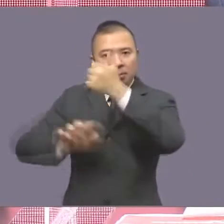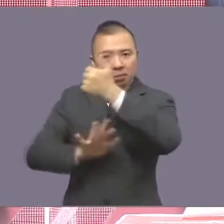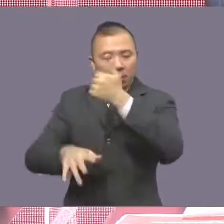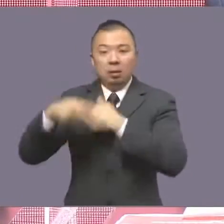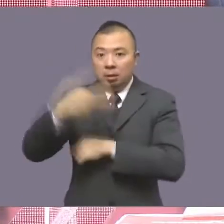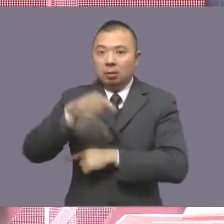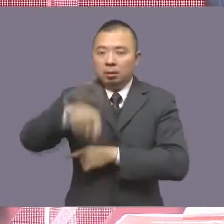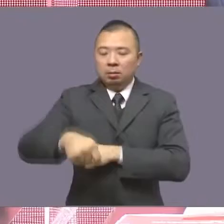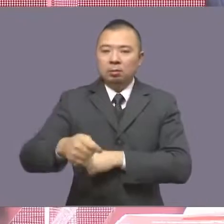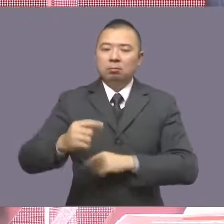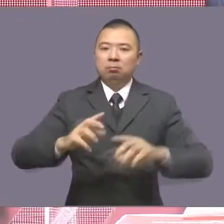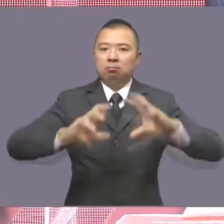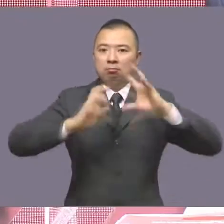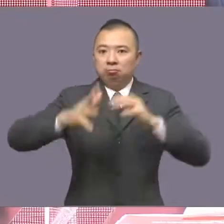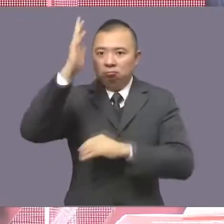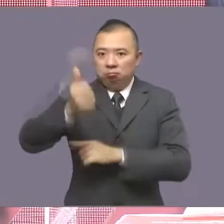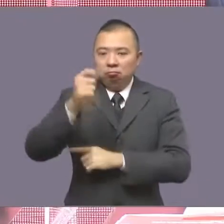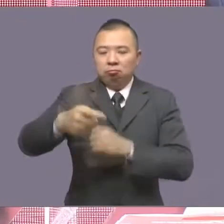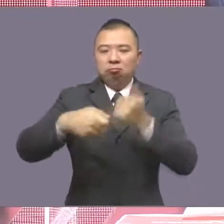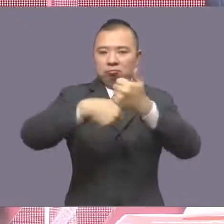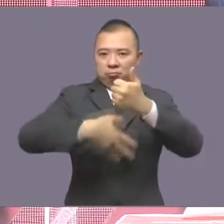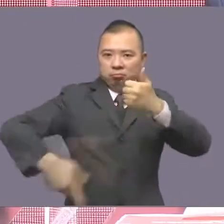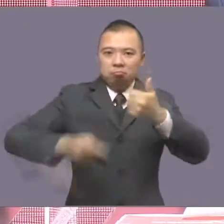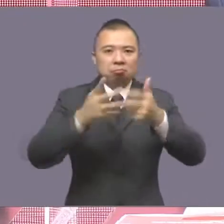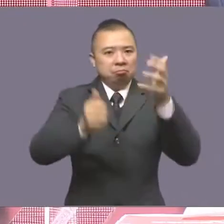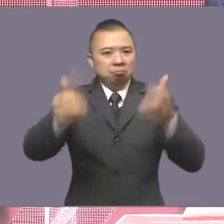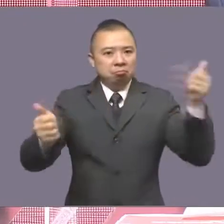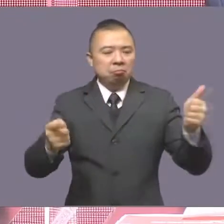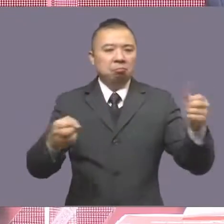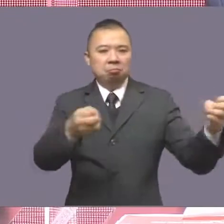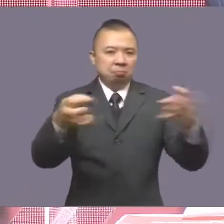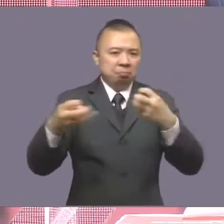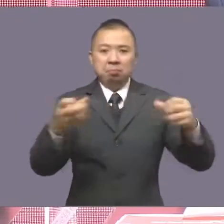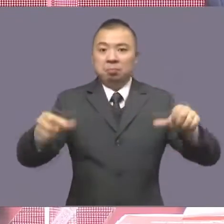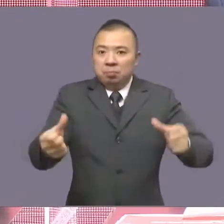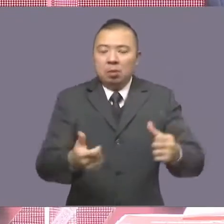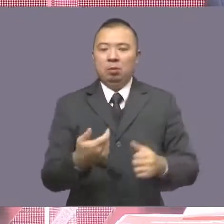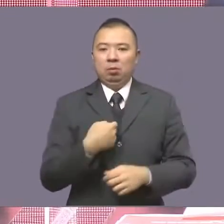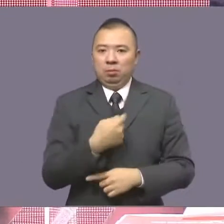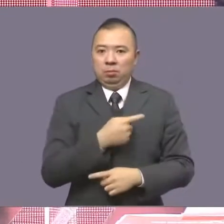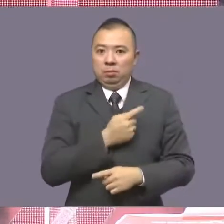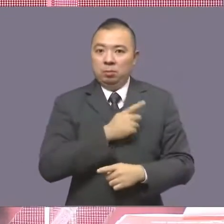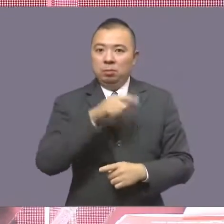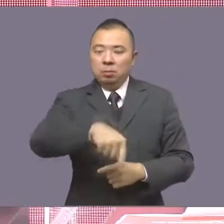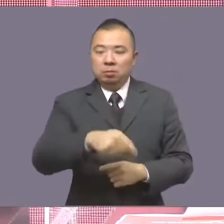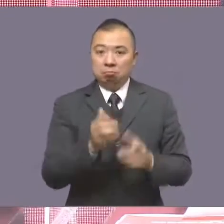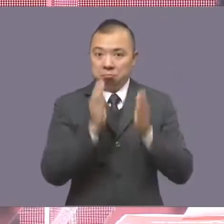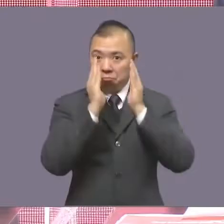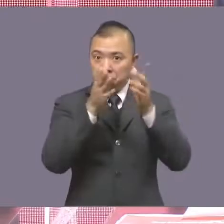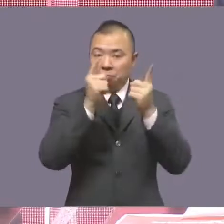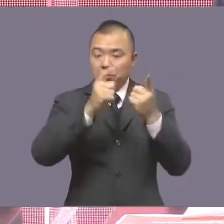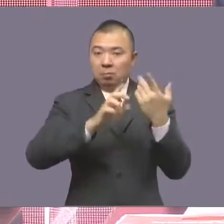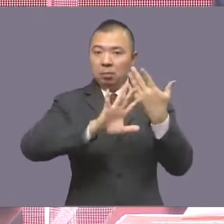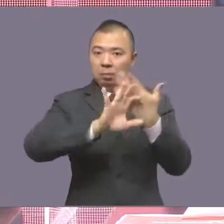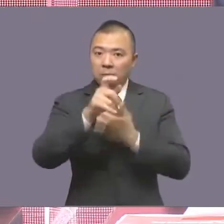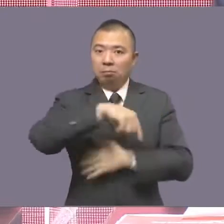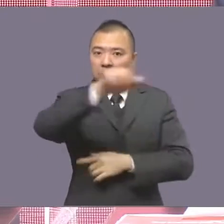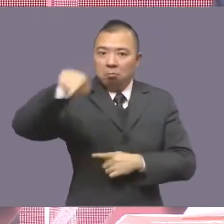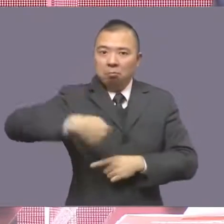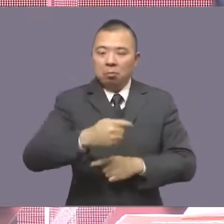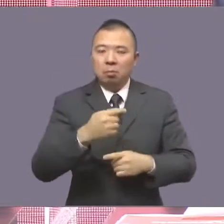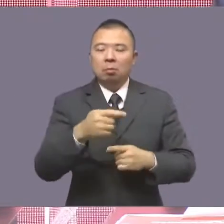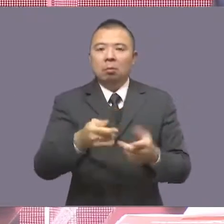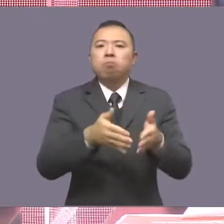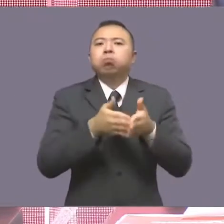性的高度共识，我们必须应物变化，与时俱进，在回归科学证据